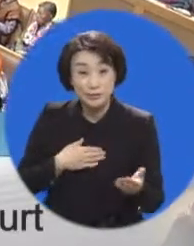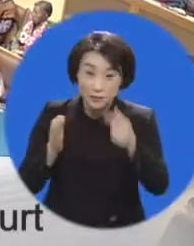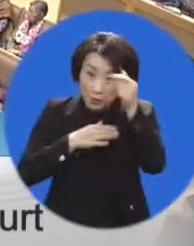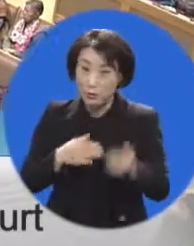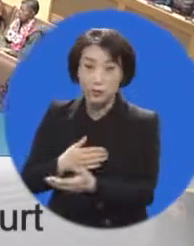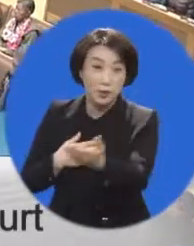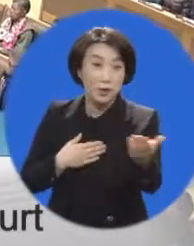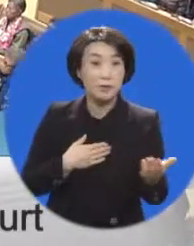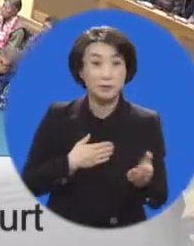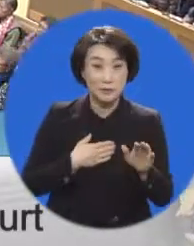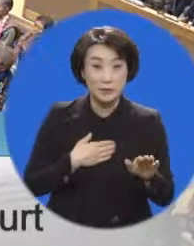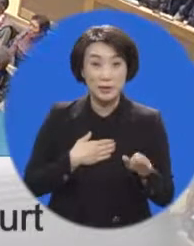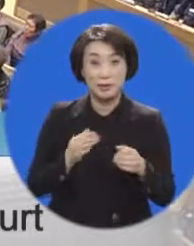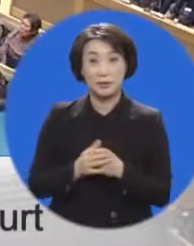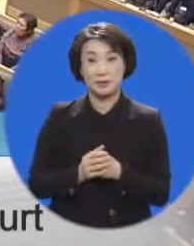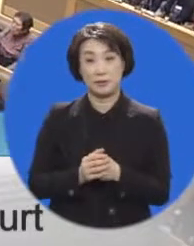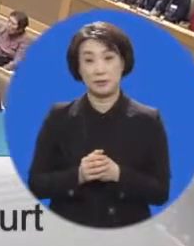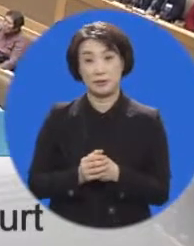교인들이